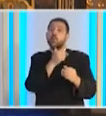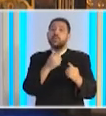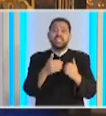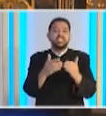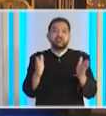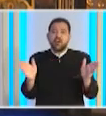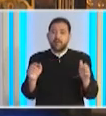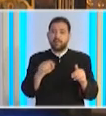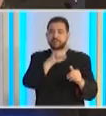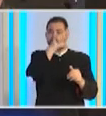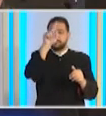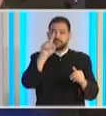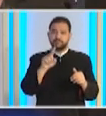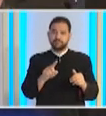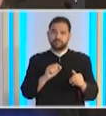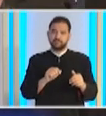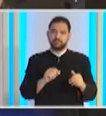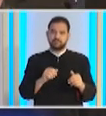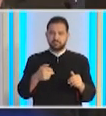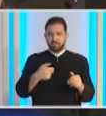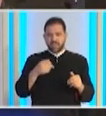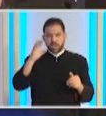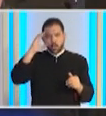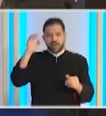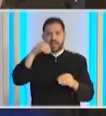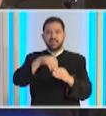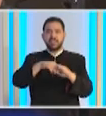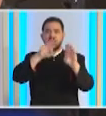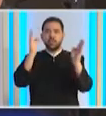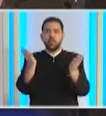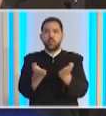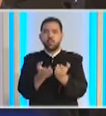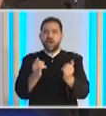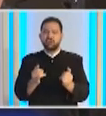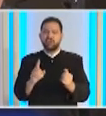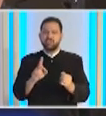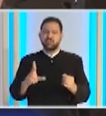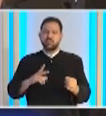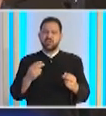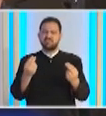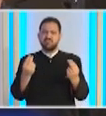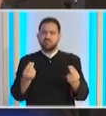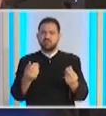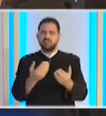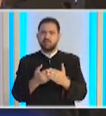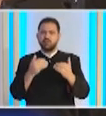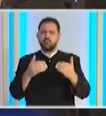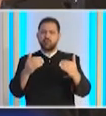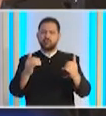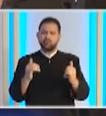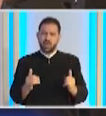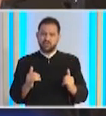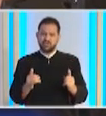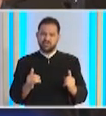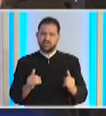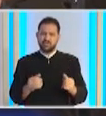începem? Cred că în lumea aceasta care nu e deloc, să zicem, potrivită pentru procesul acesta